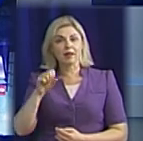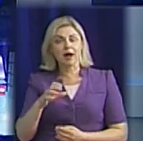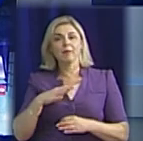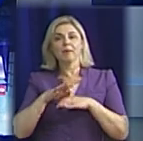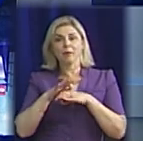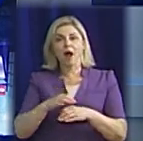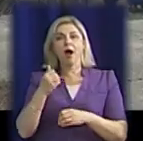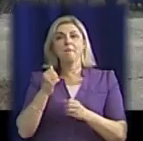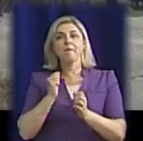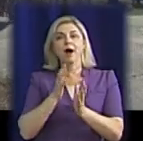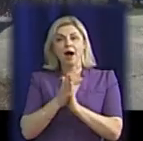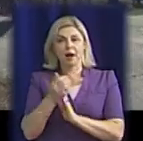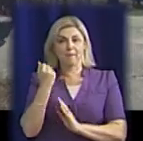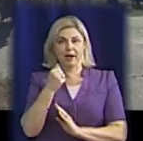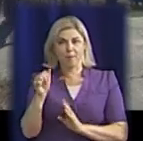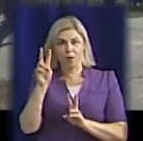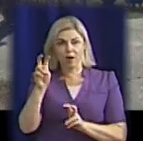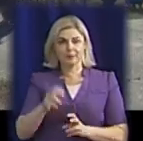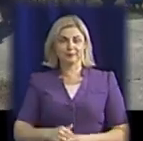«Перемога».